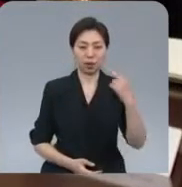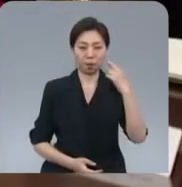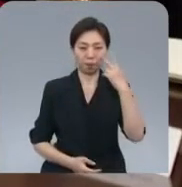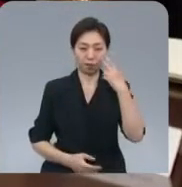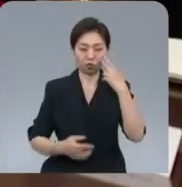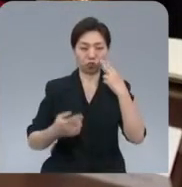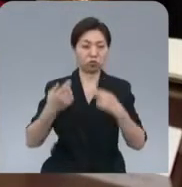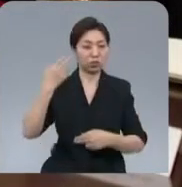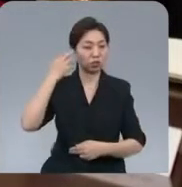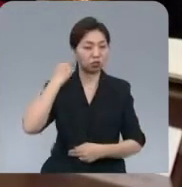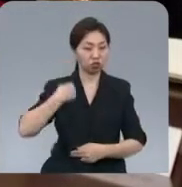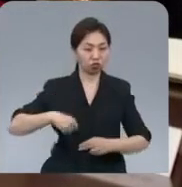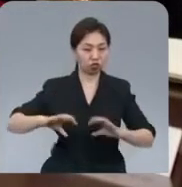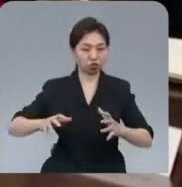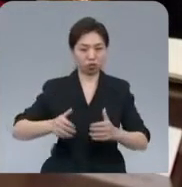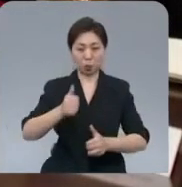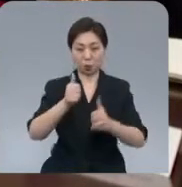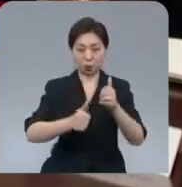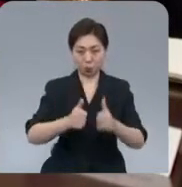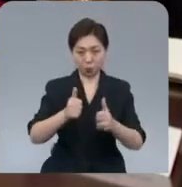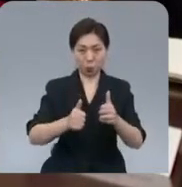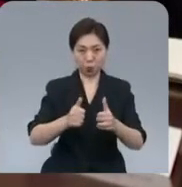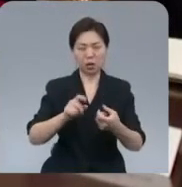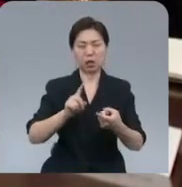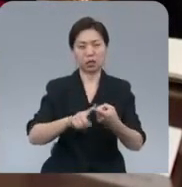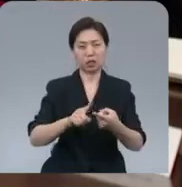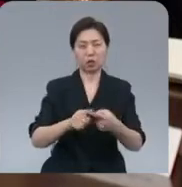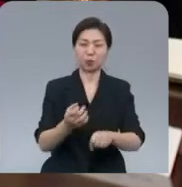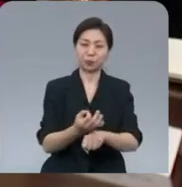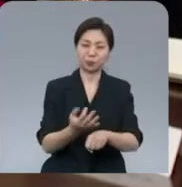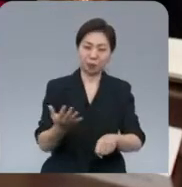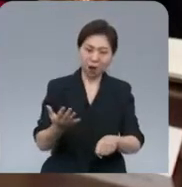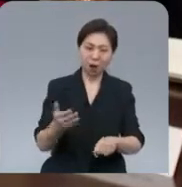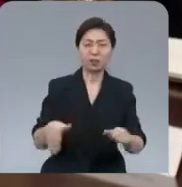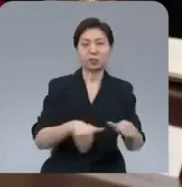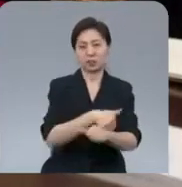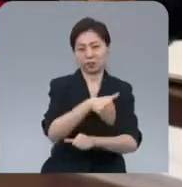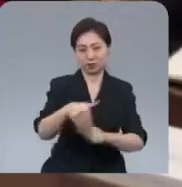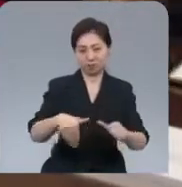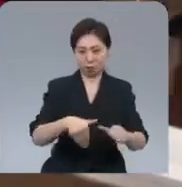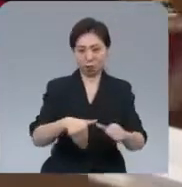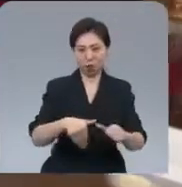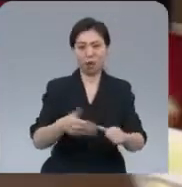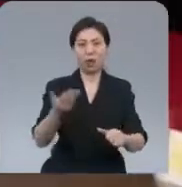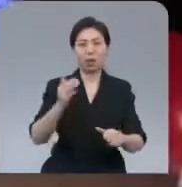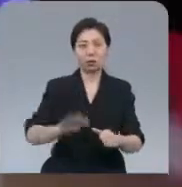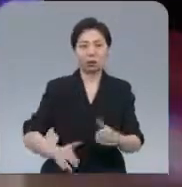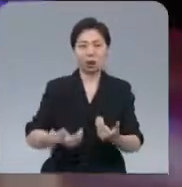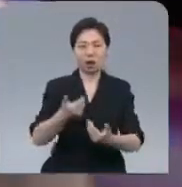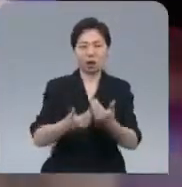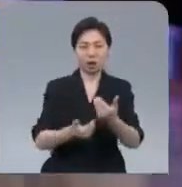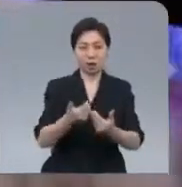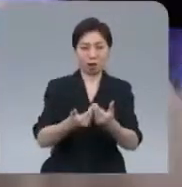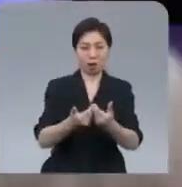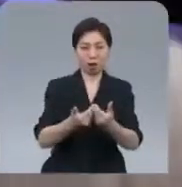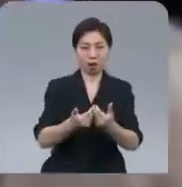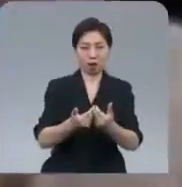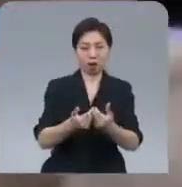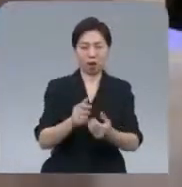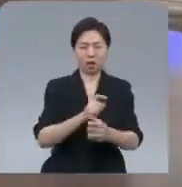たり台湾海峡の平和と安定を損なう一方的な行動に強く反対するとしたのに対し